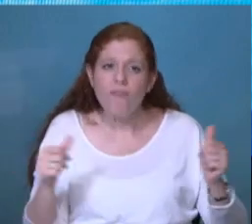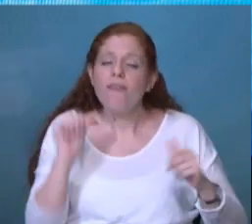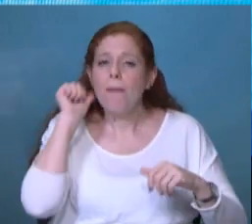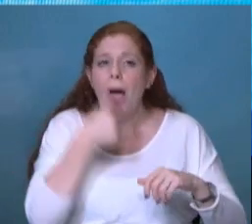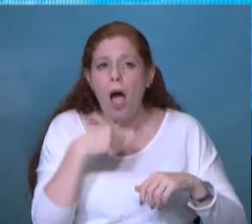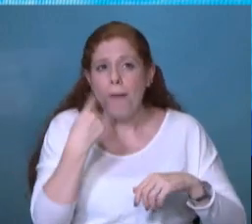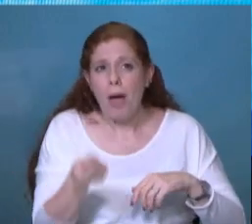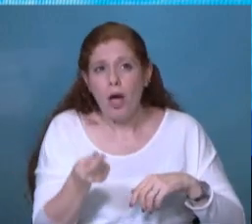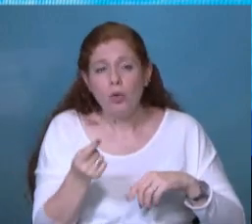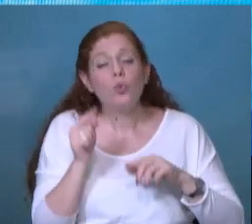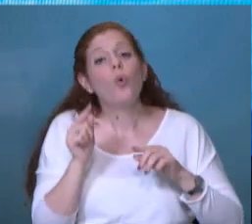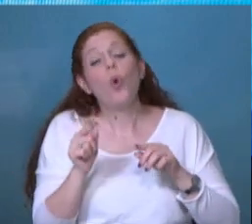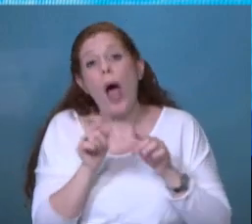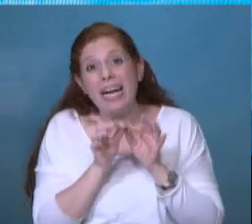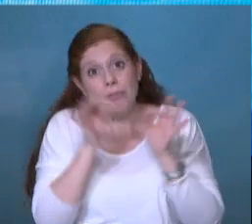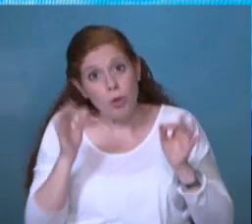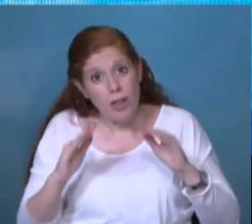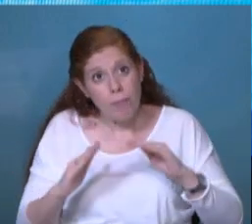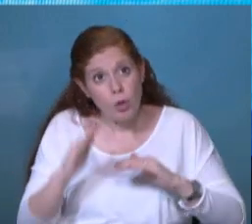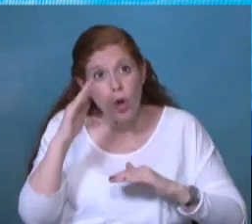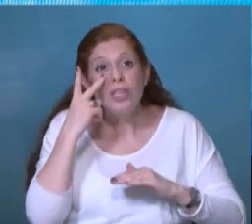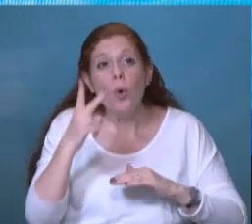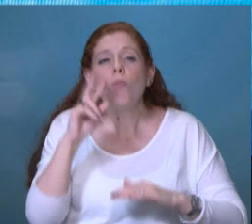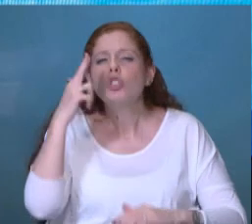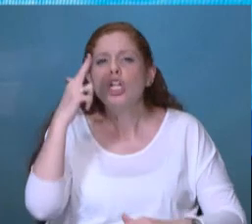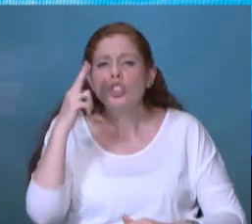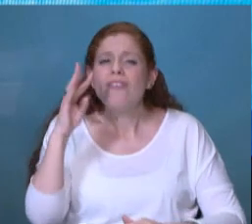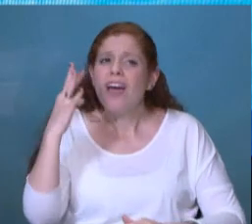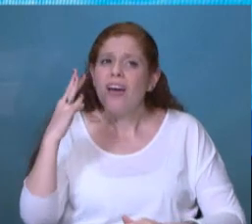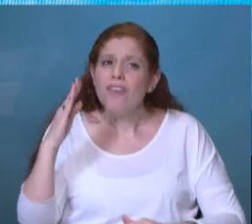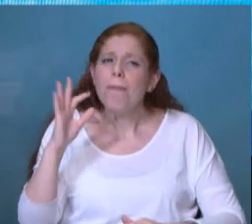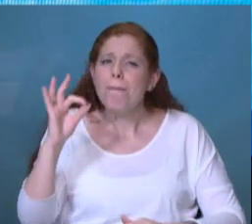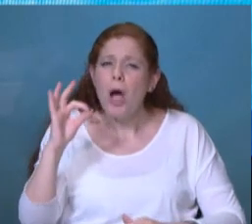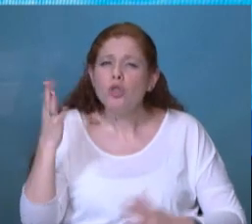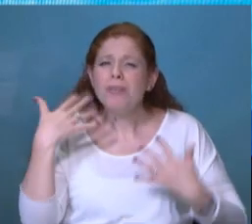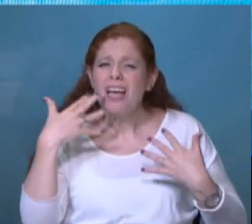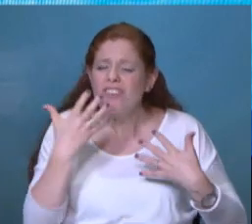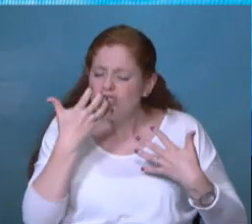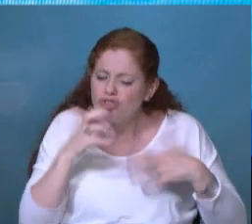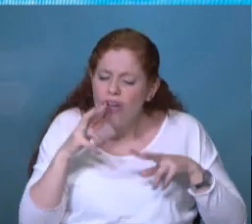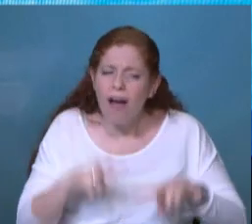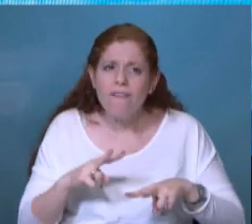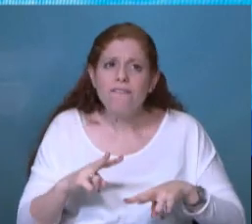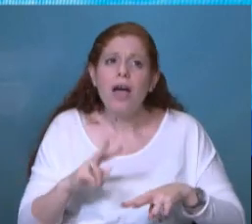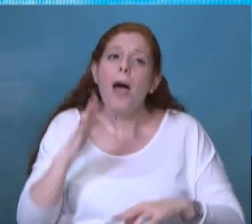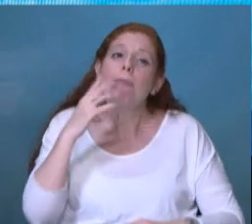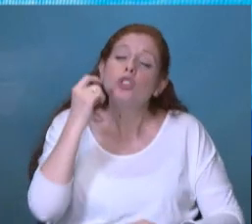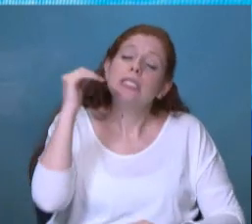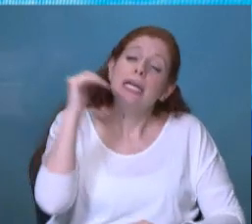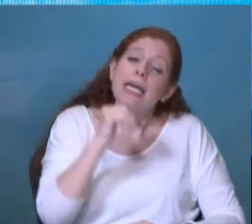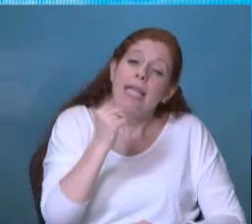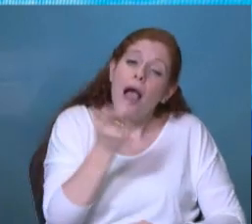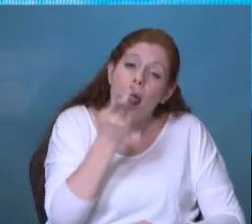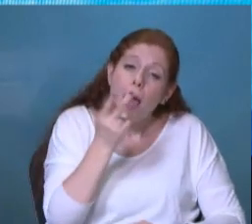אמרנו, רק אז מתחילות הטמפרטורות לעלות, תראו מה קורה בשלישי, מה קורה ברביעי, ממש מזג אוויר שרבי, חמישי ירידה קלה